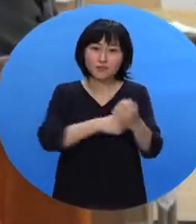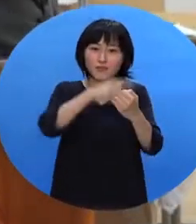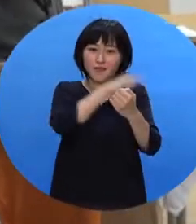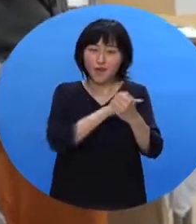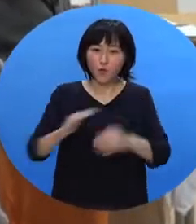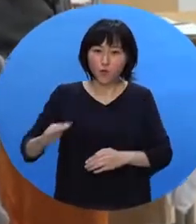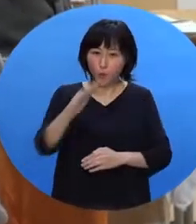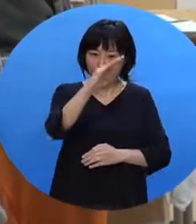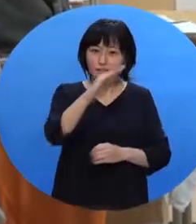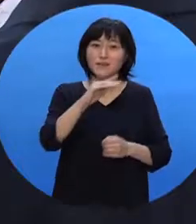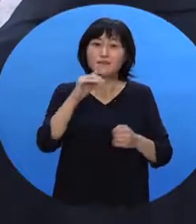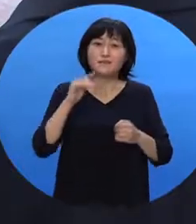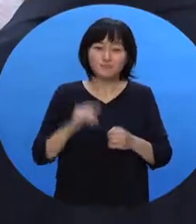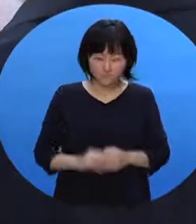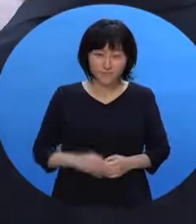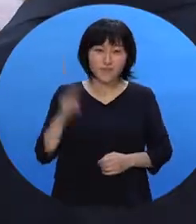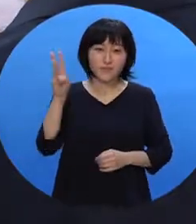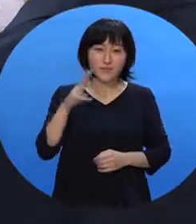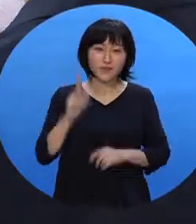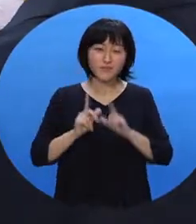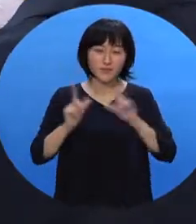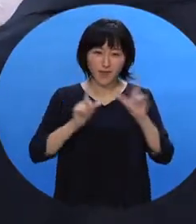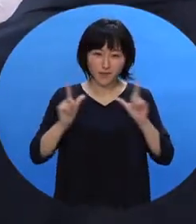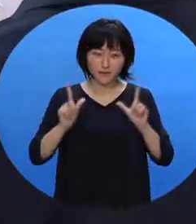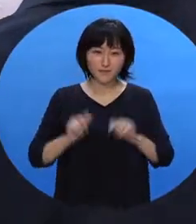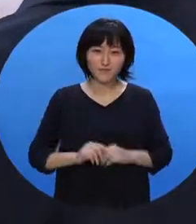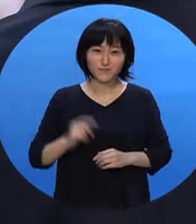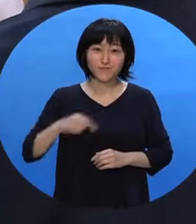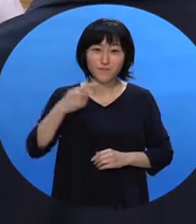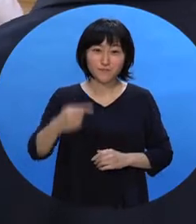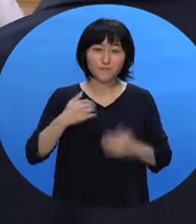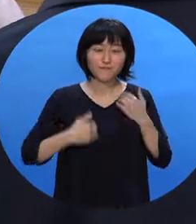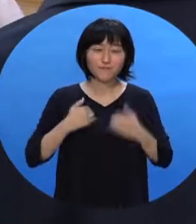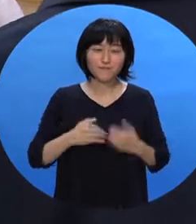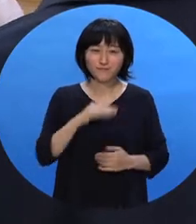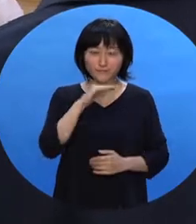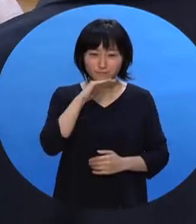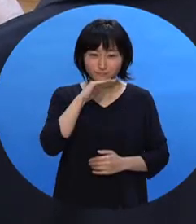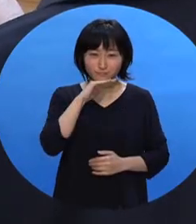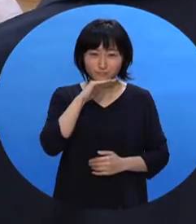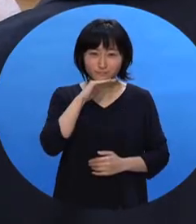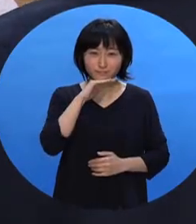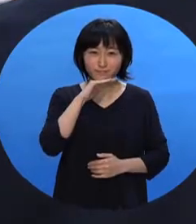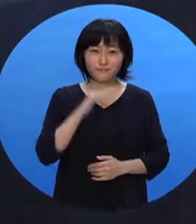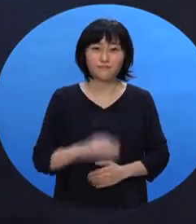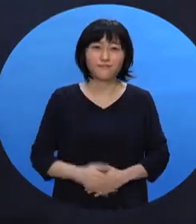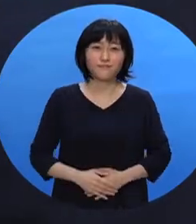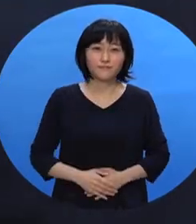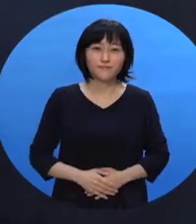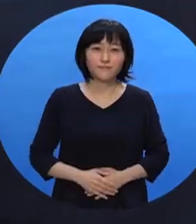ばす、それが杉並スタイル。それでは次回もお楽しみに。